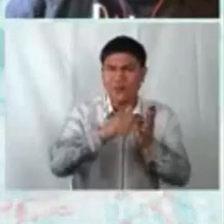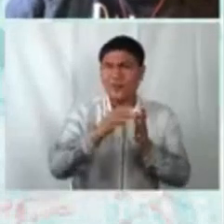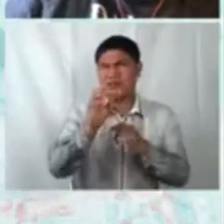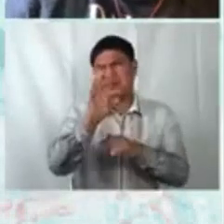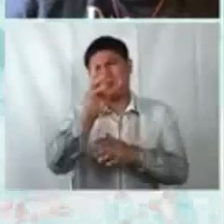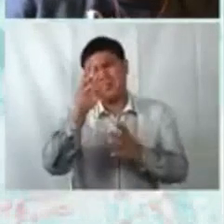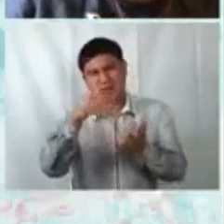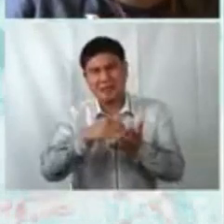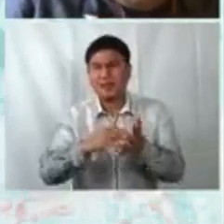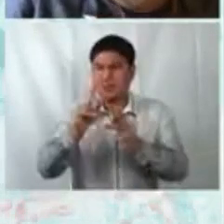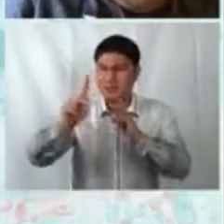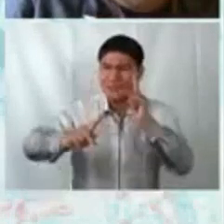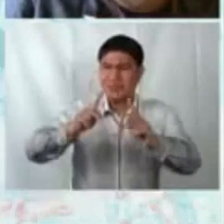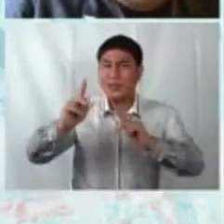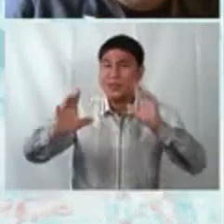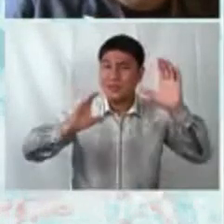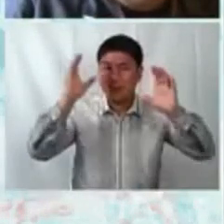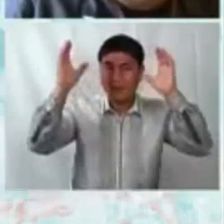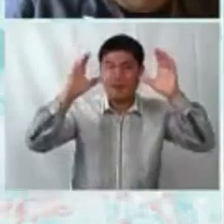No?